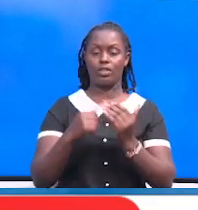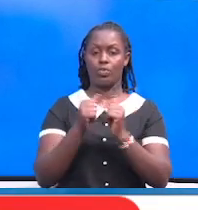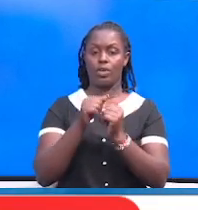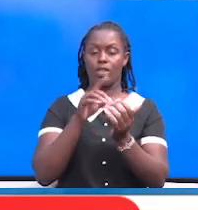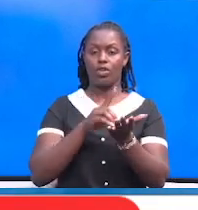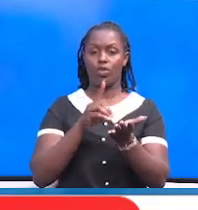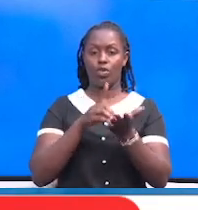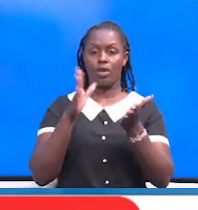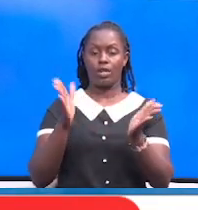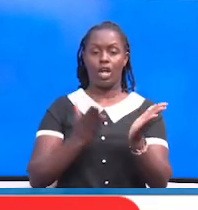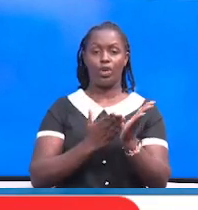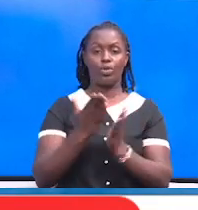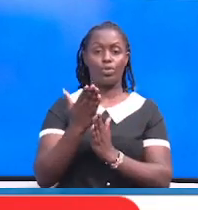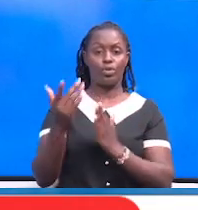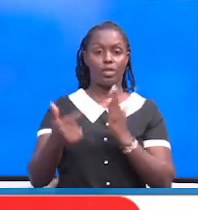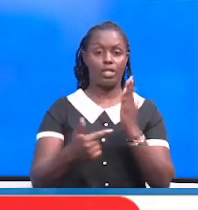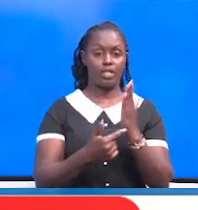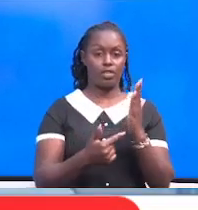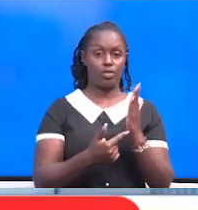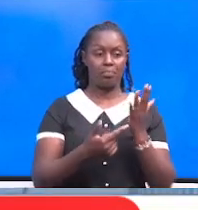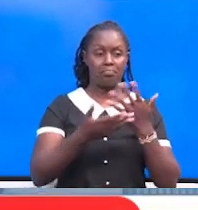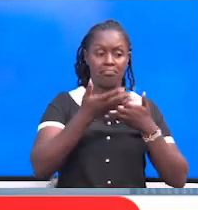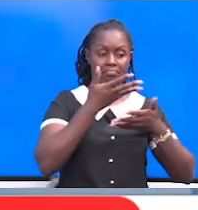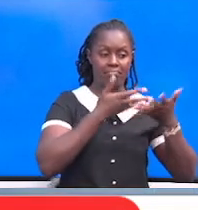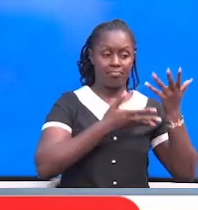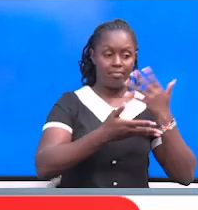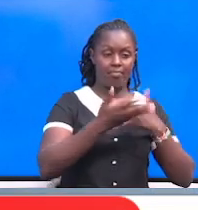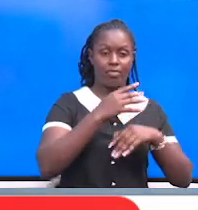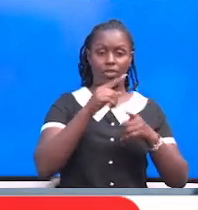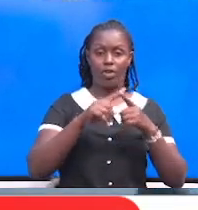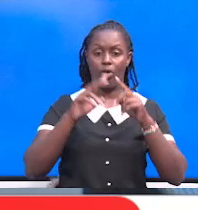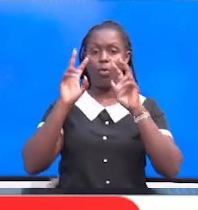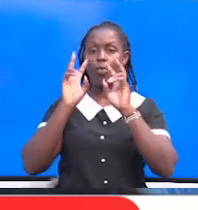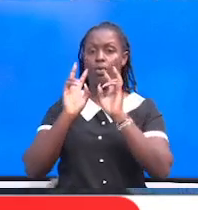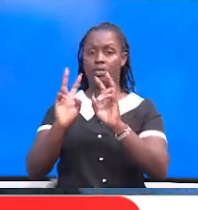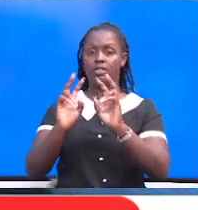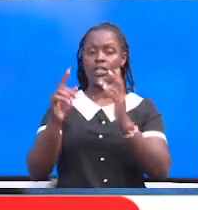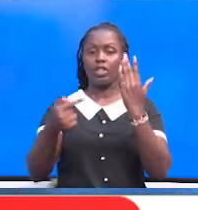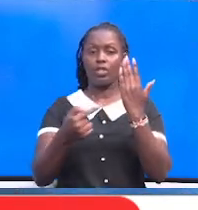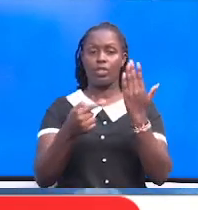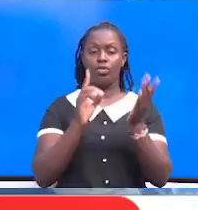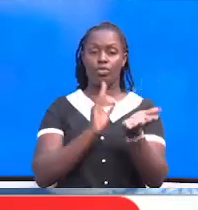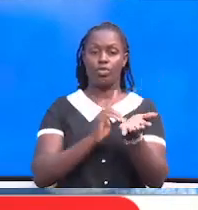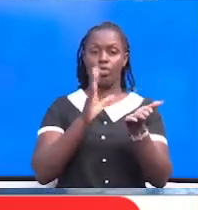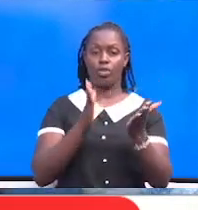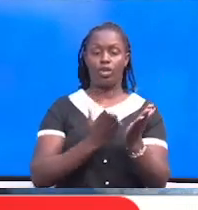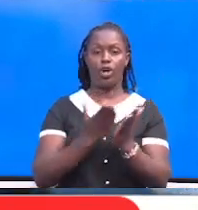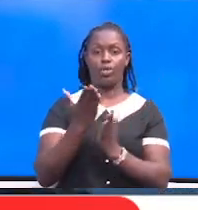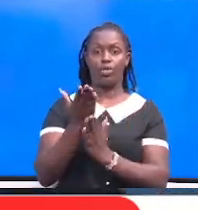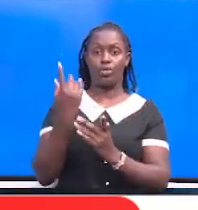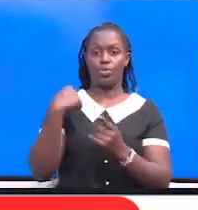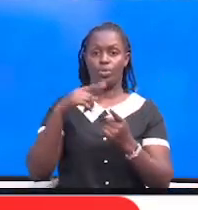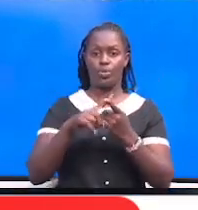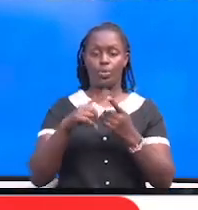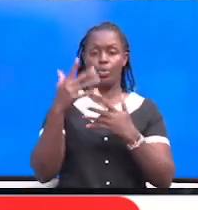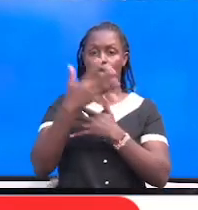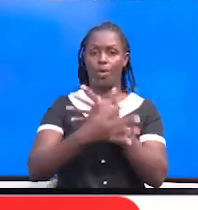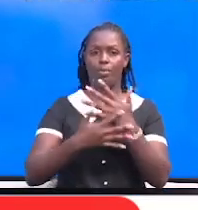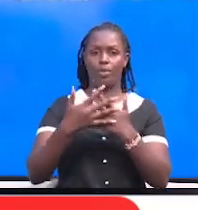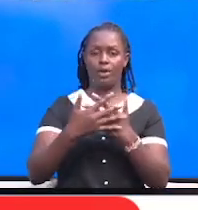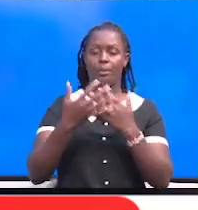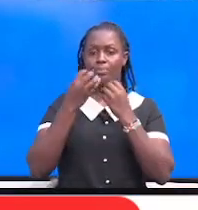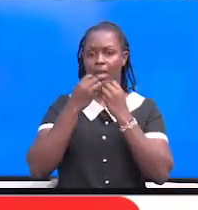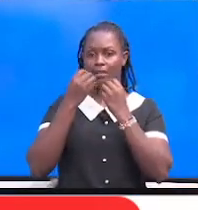kidijitali. Mzee huyu anazungumza huku akimtazama daktari kwa njia ya tarakilishi. Anamueleza daktari